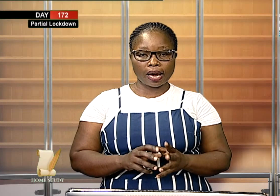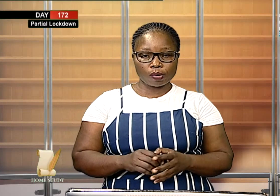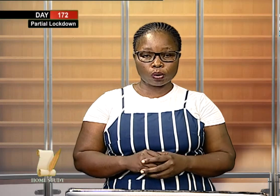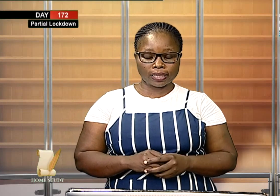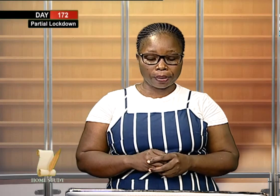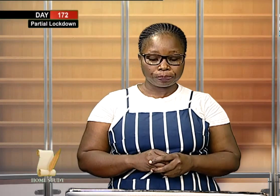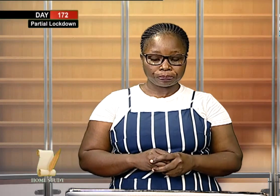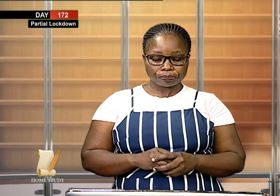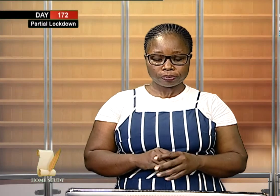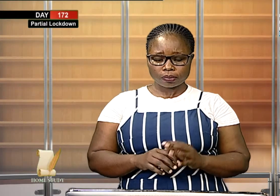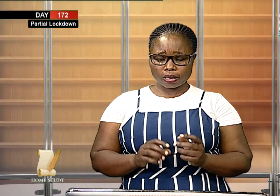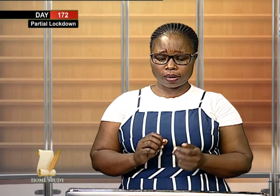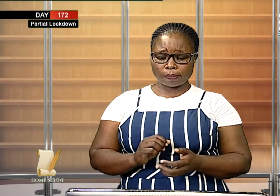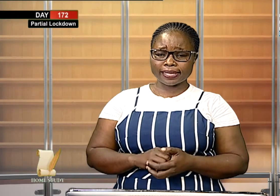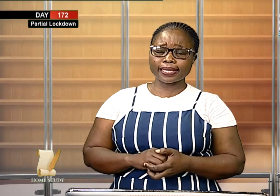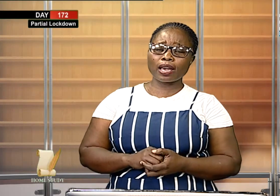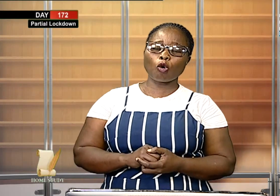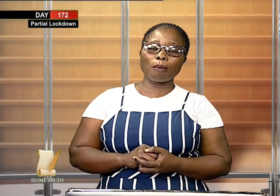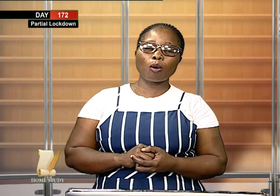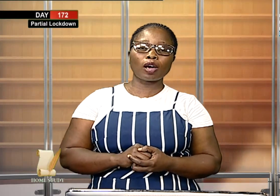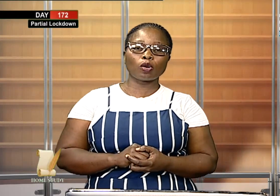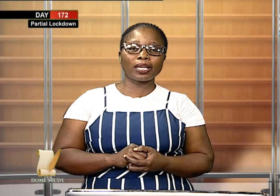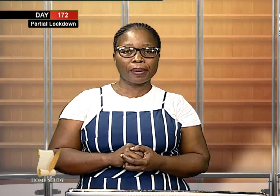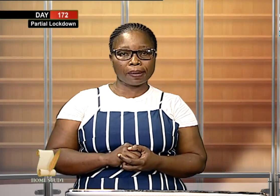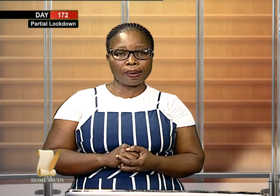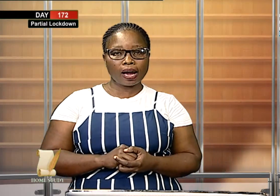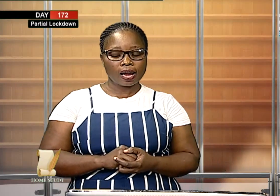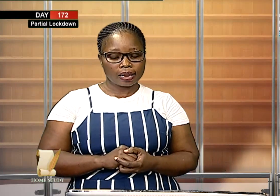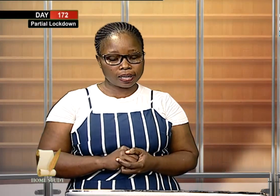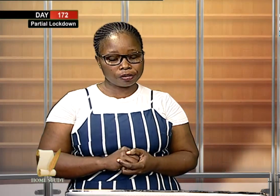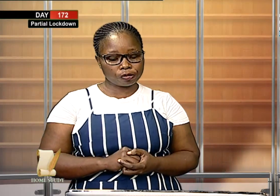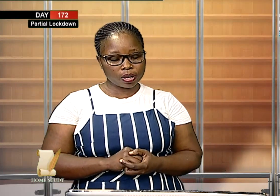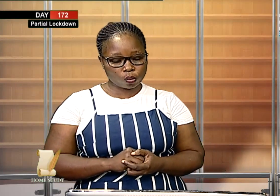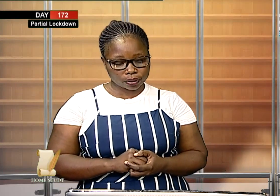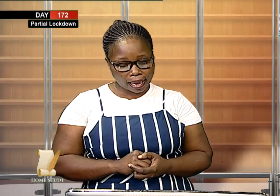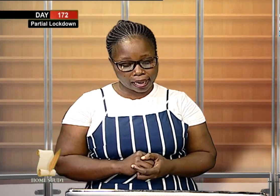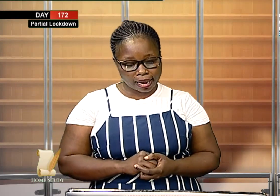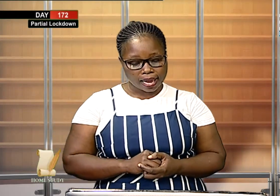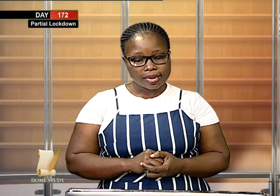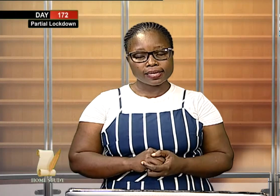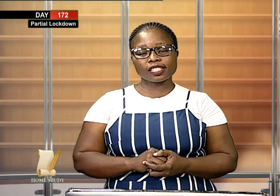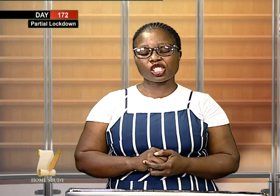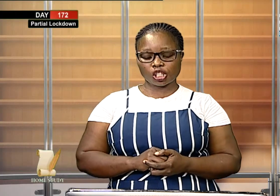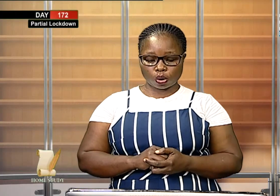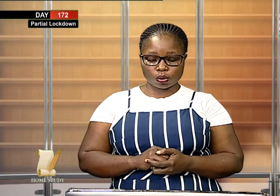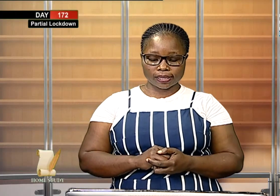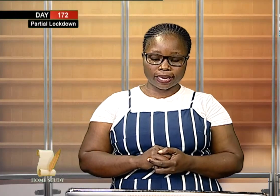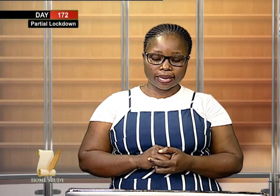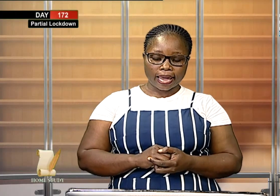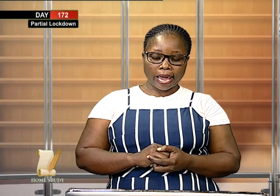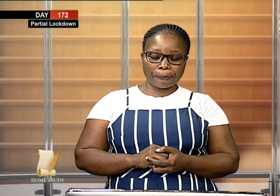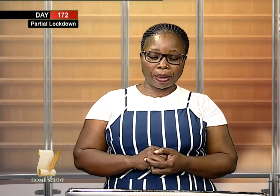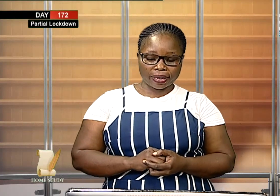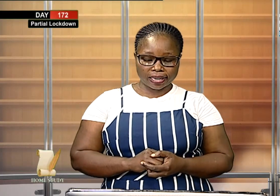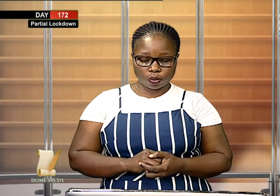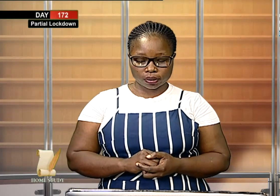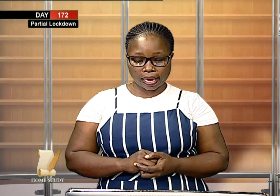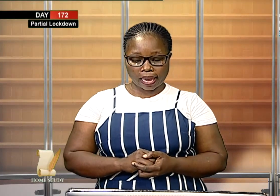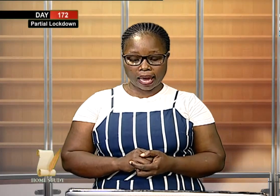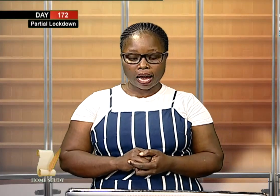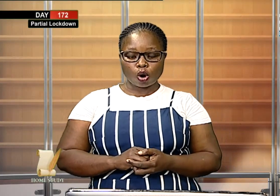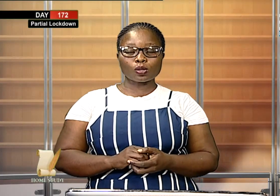sethu sanamuhla besingekuma kwalo liphepha lethu lekucala sishito ukuthi